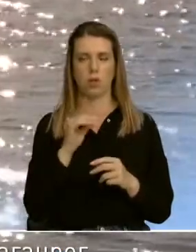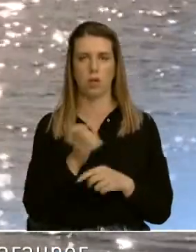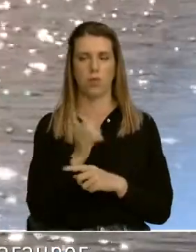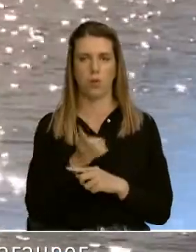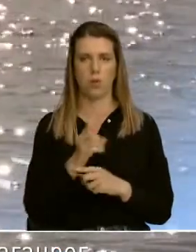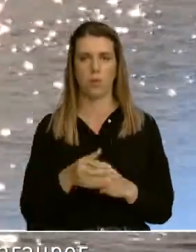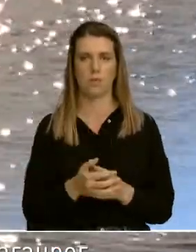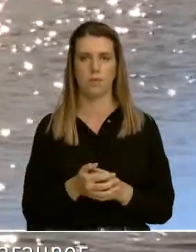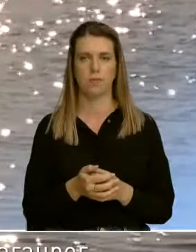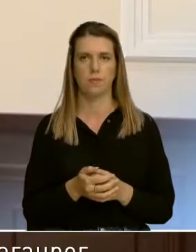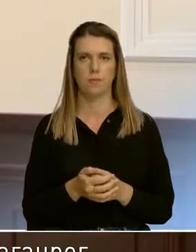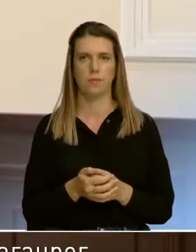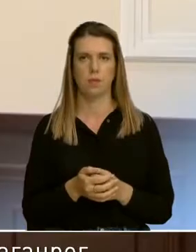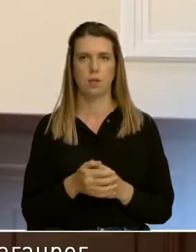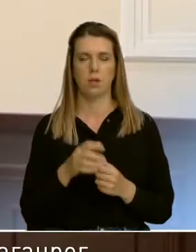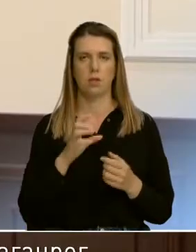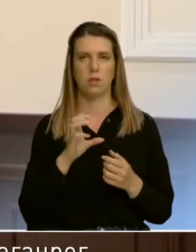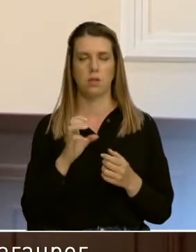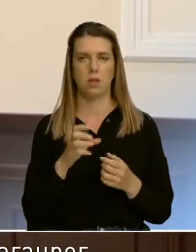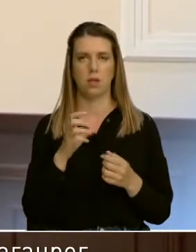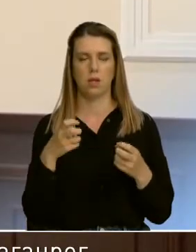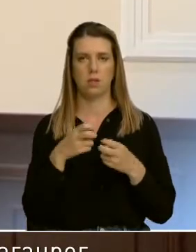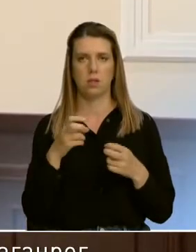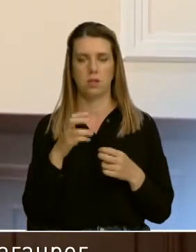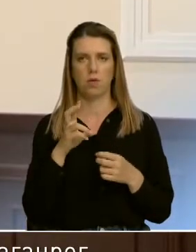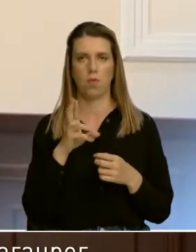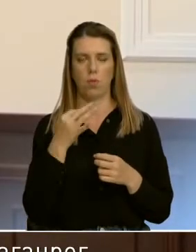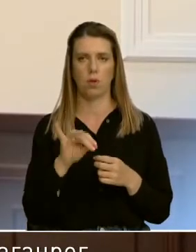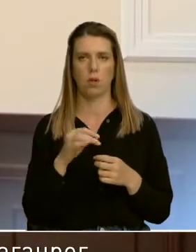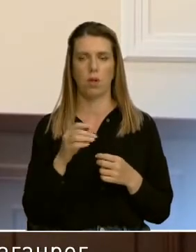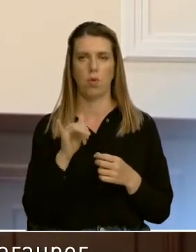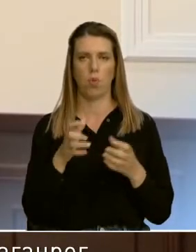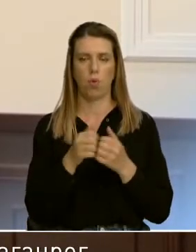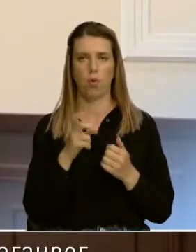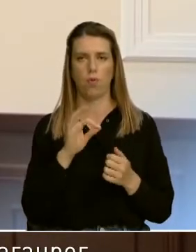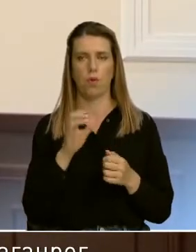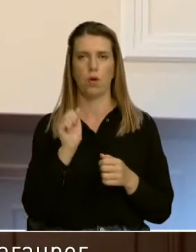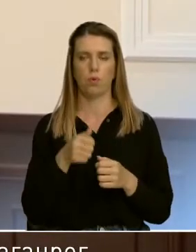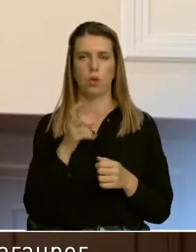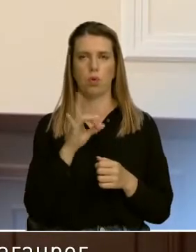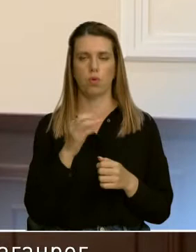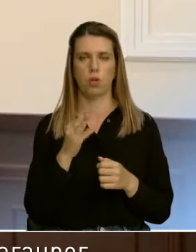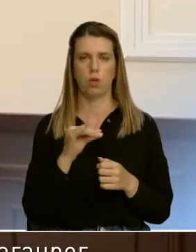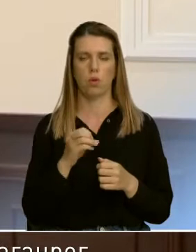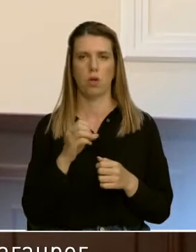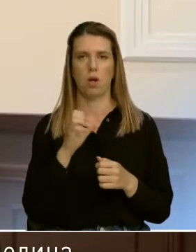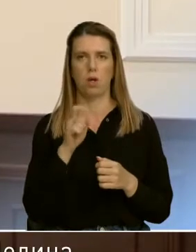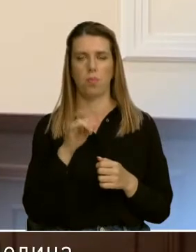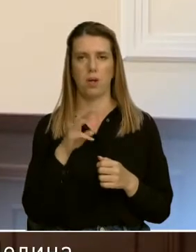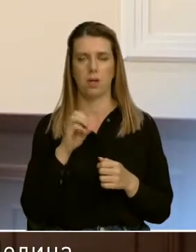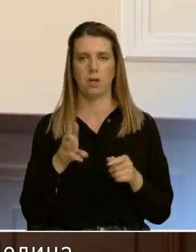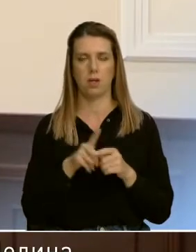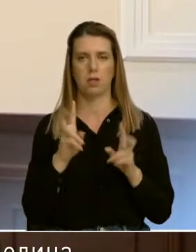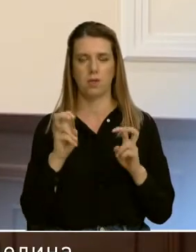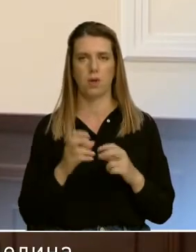рыбаком. С резиновым боем, так сказать, орудие лова, это может быть ружье, это может быть и с резиновым арбалет, так